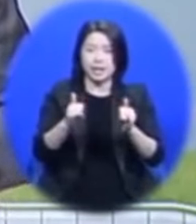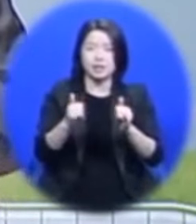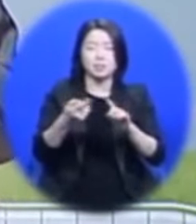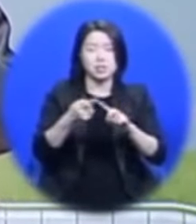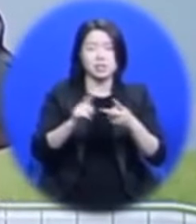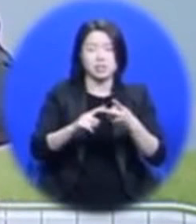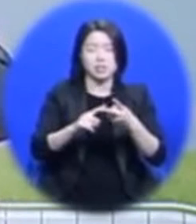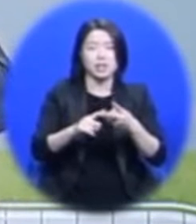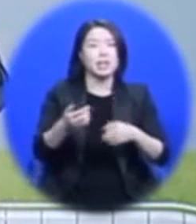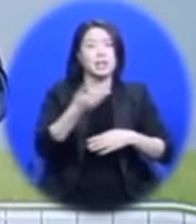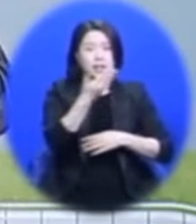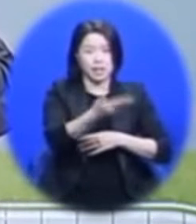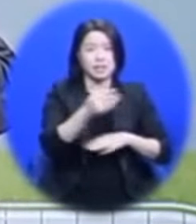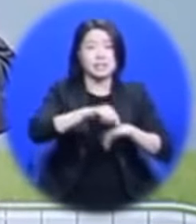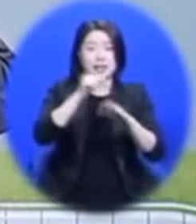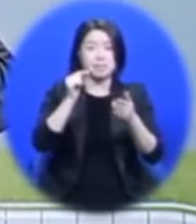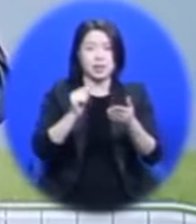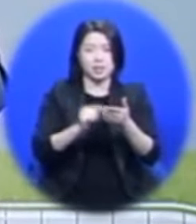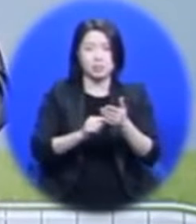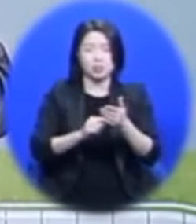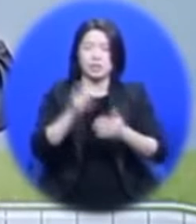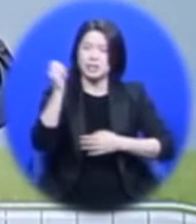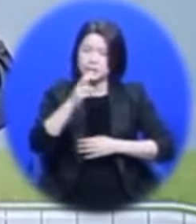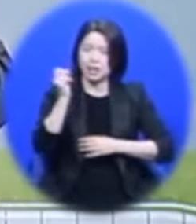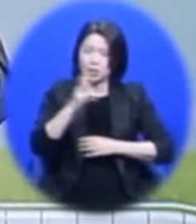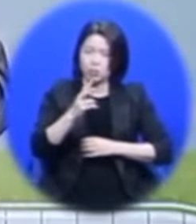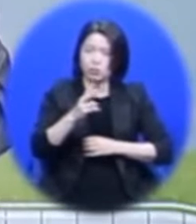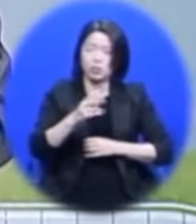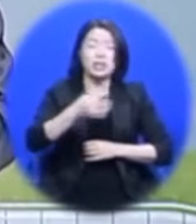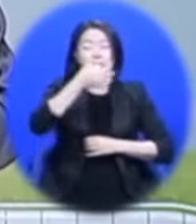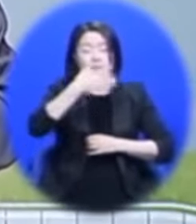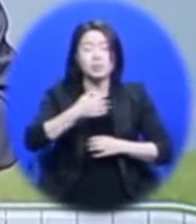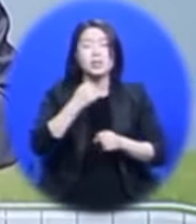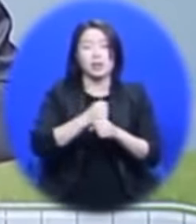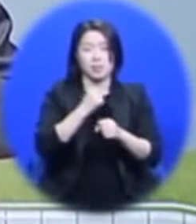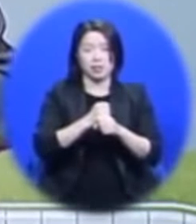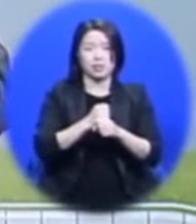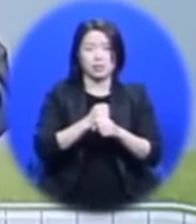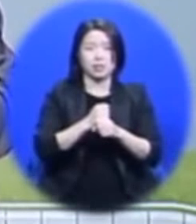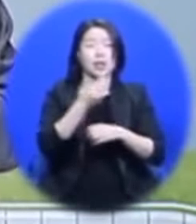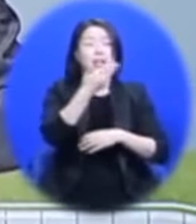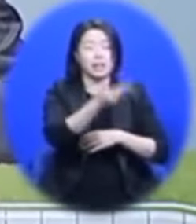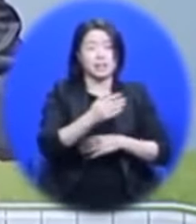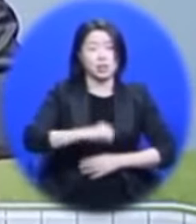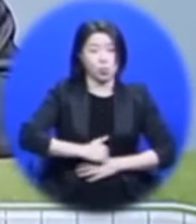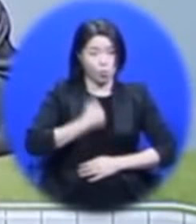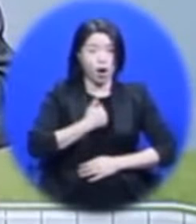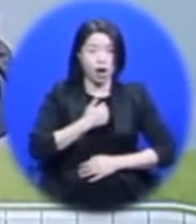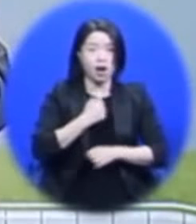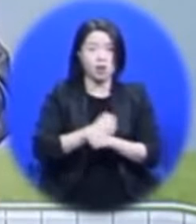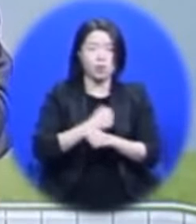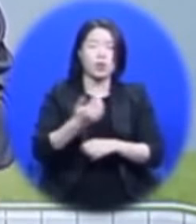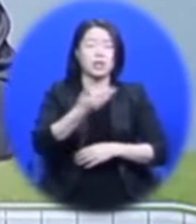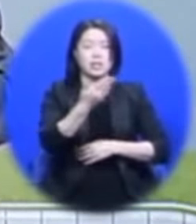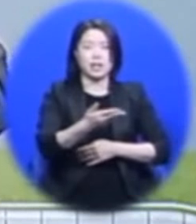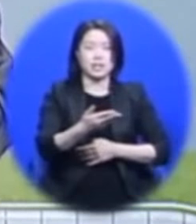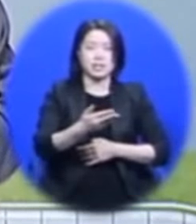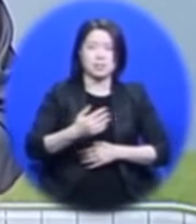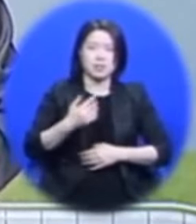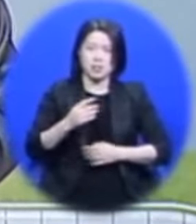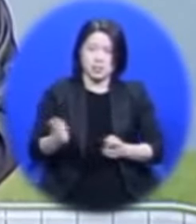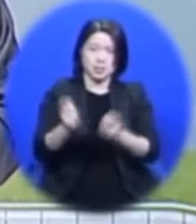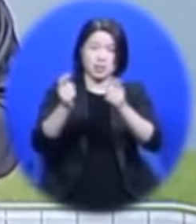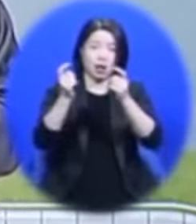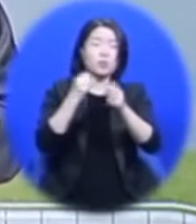아마 당신의 마음을 자꾸 마음을 힘들게 해서 당신이 화를 내고 당신 막 성질을 내고